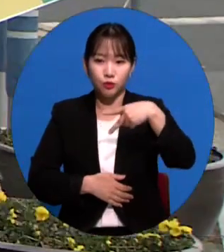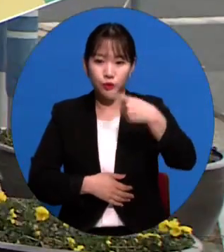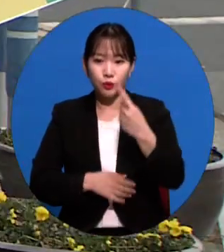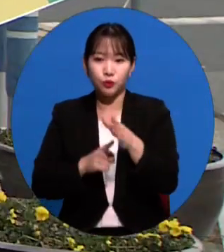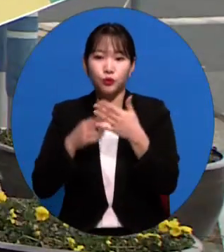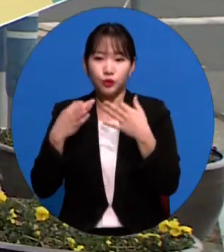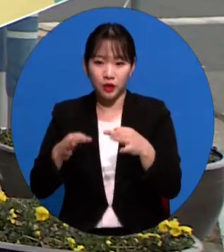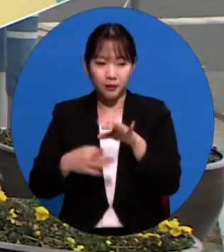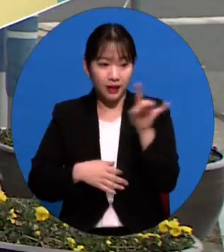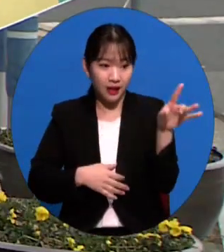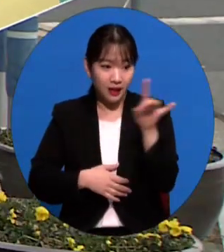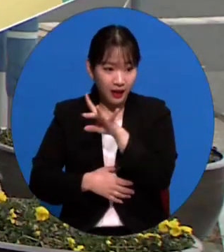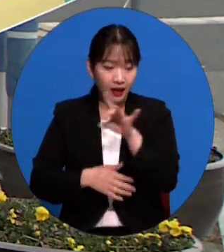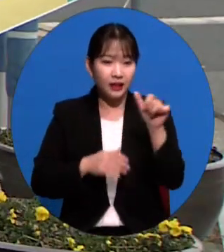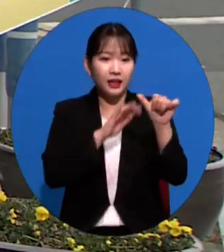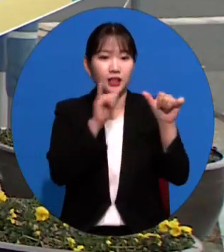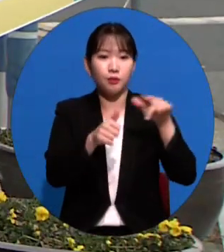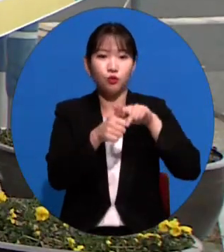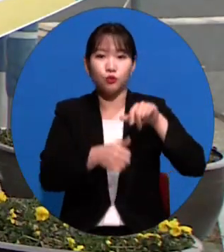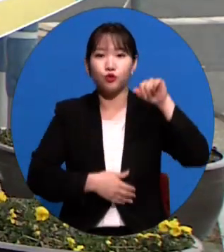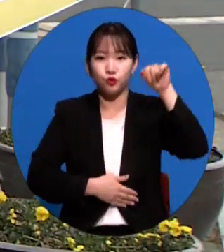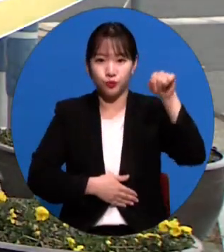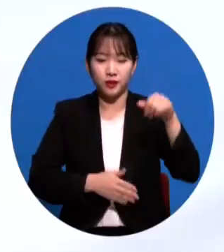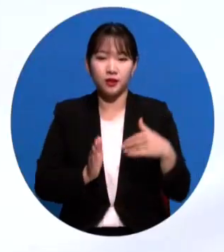수협으로 각각 5명의 후보자 등록을 했습니다